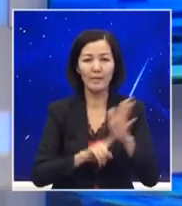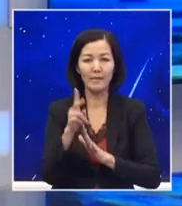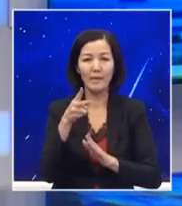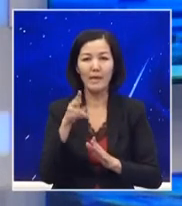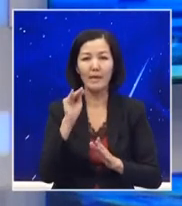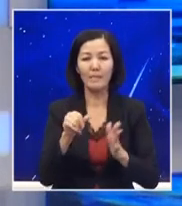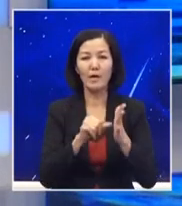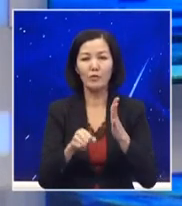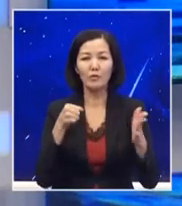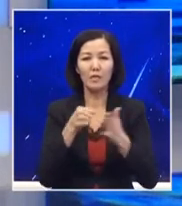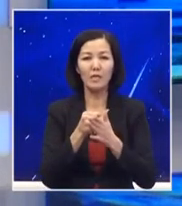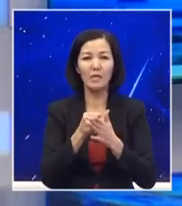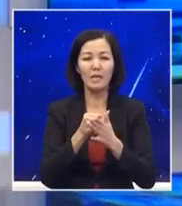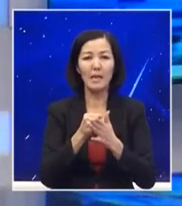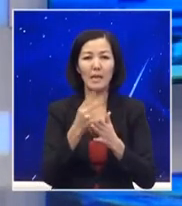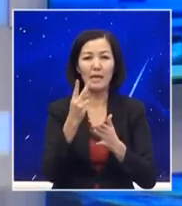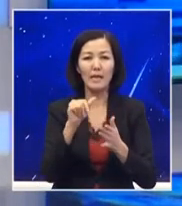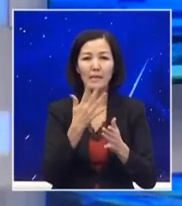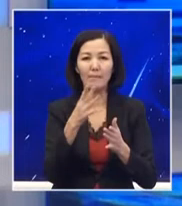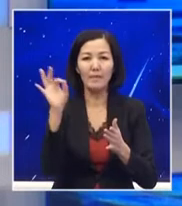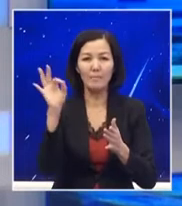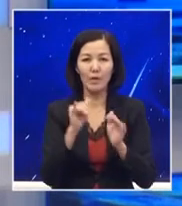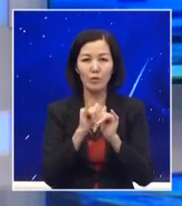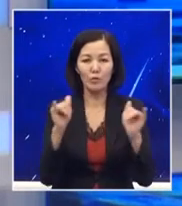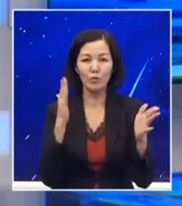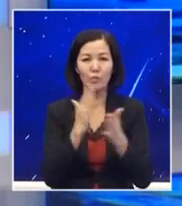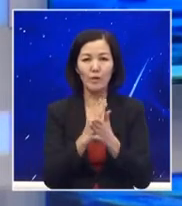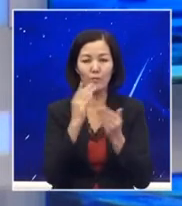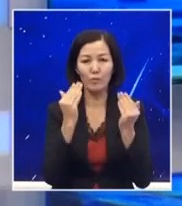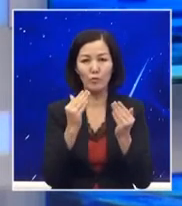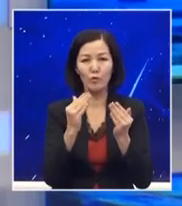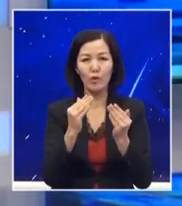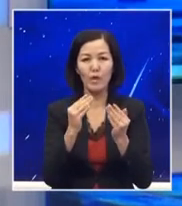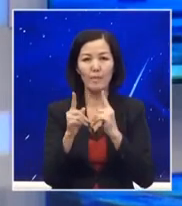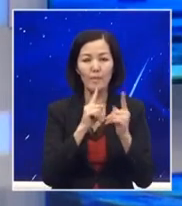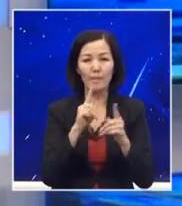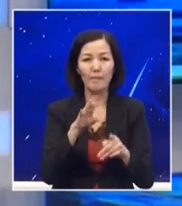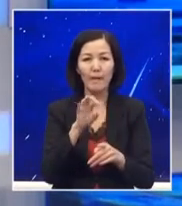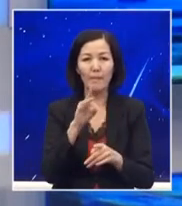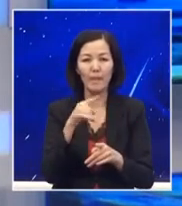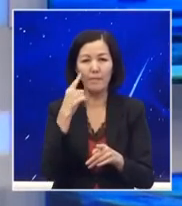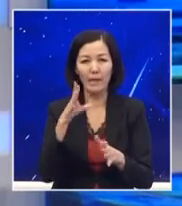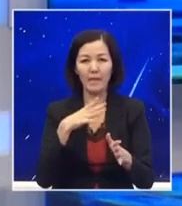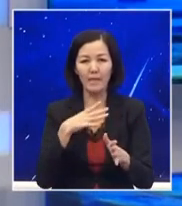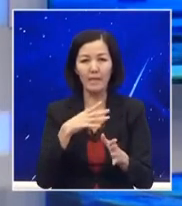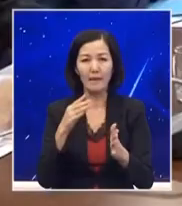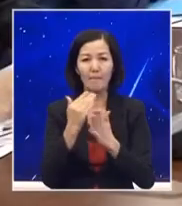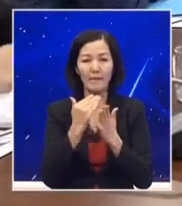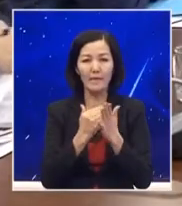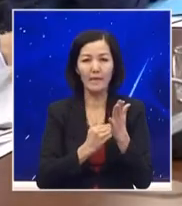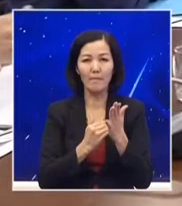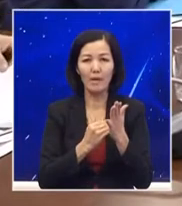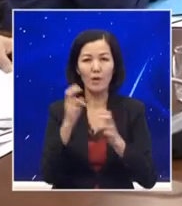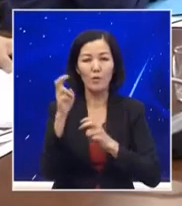Өсім 2,5%. Бұл туралы бүгін үкімет отырысында премьер-министр баяндады. Асқар Маминнің айтуынша, бұл бағдарлама отандық